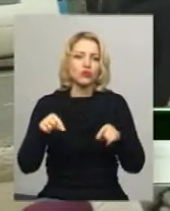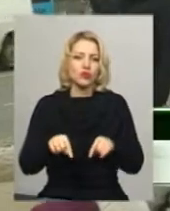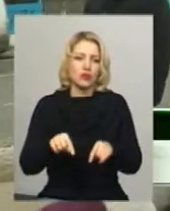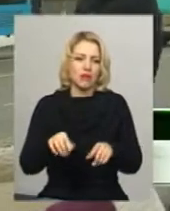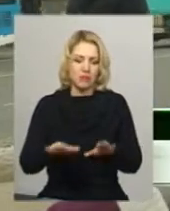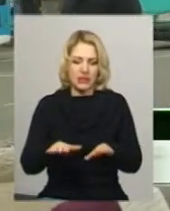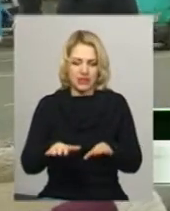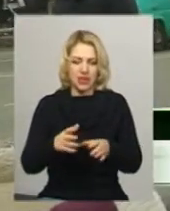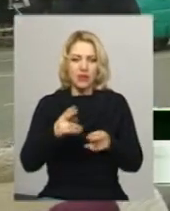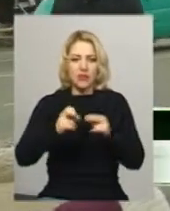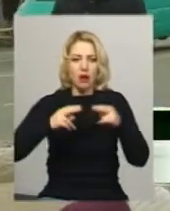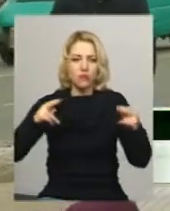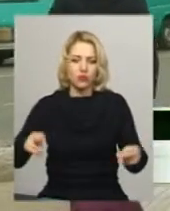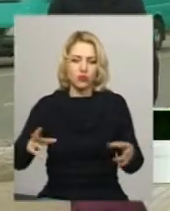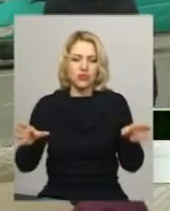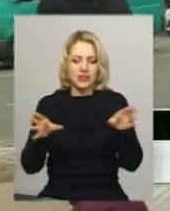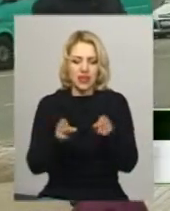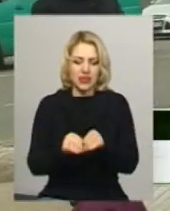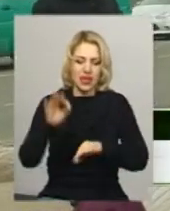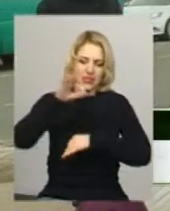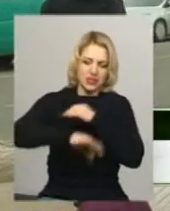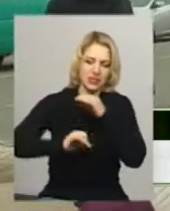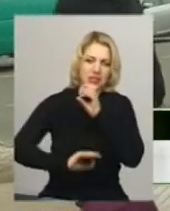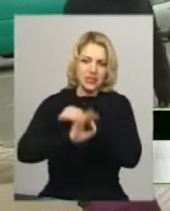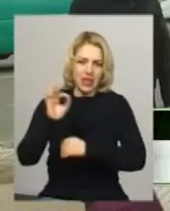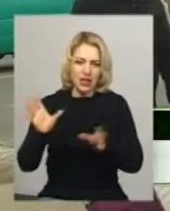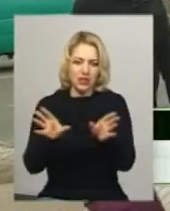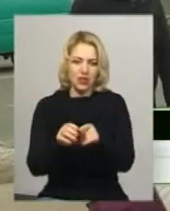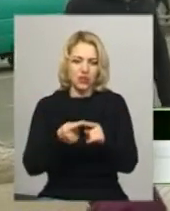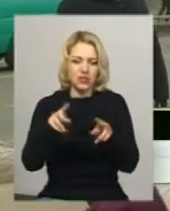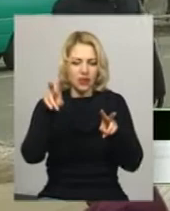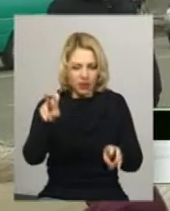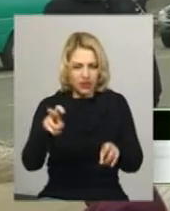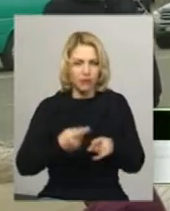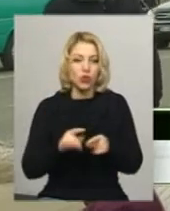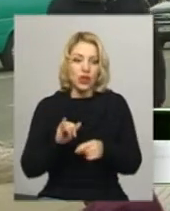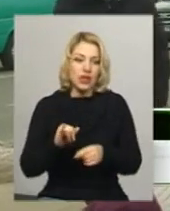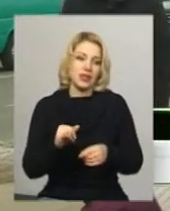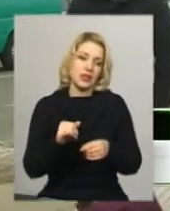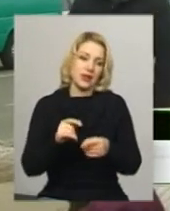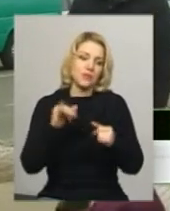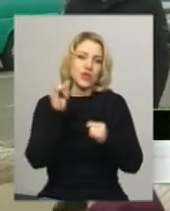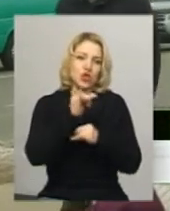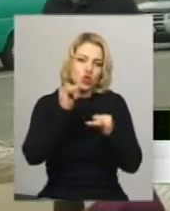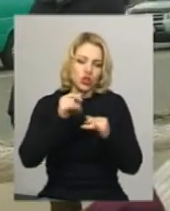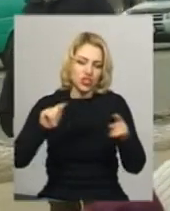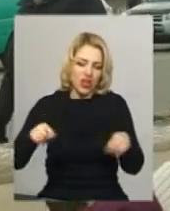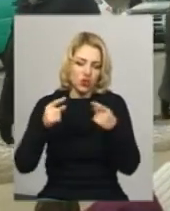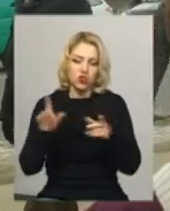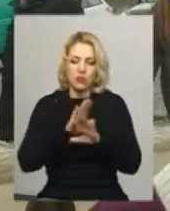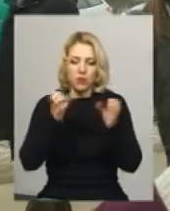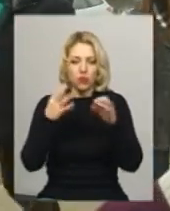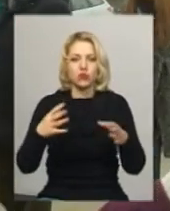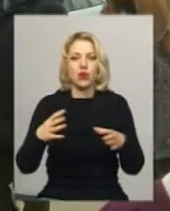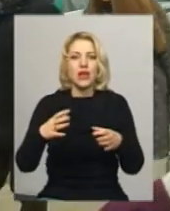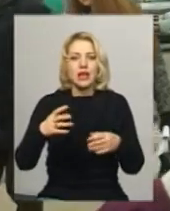безпосередньо відбувається на мосту, тобто з'єднання схід та захід разом, це символізує такий фрагмент. А історична реконструкція, щоб не тільки символічно взятись за руки,